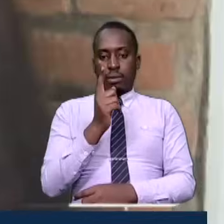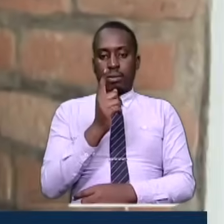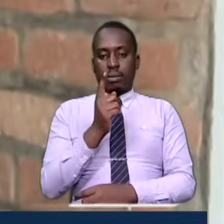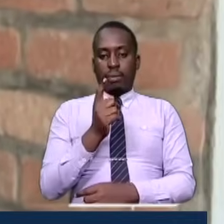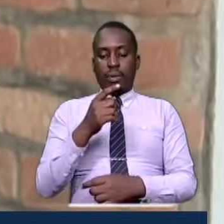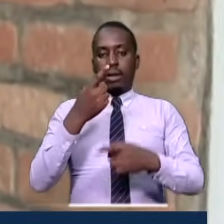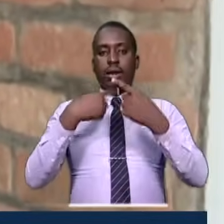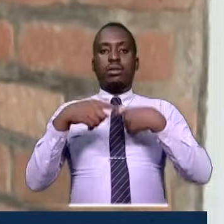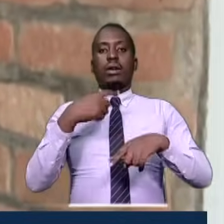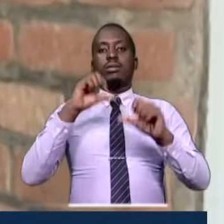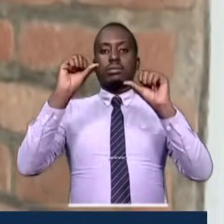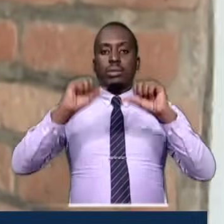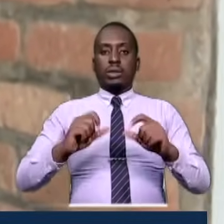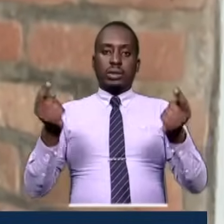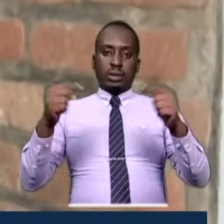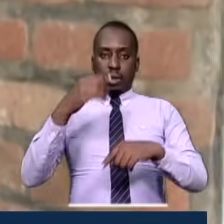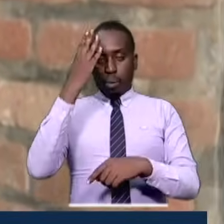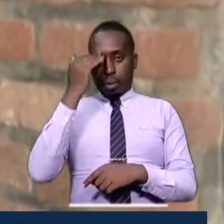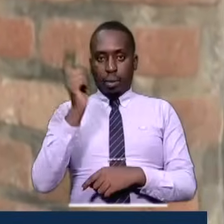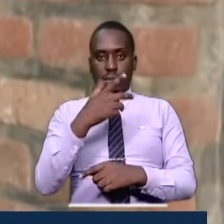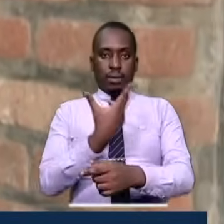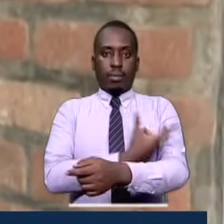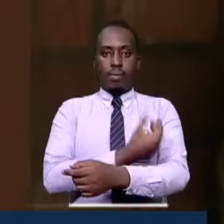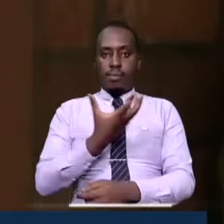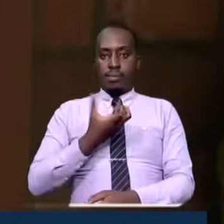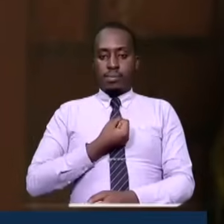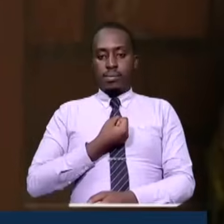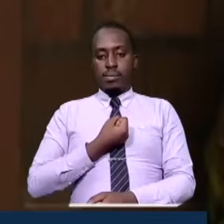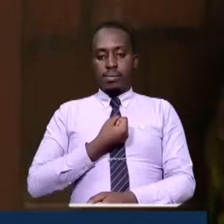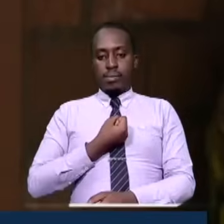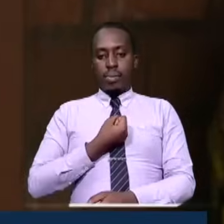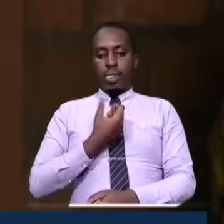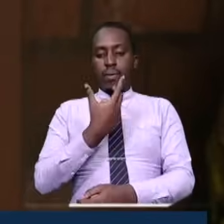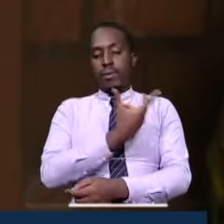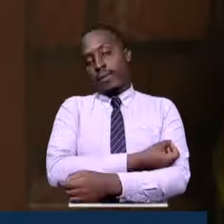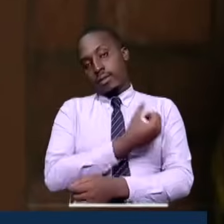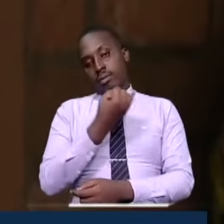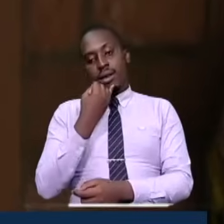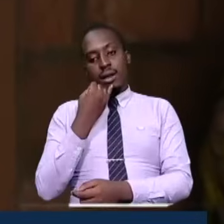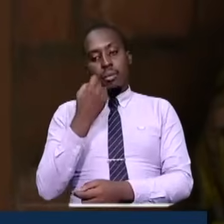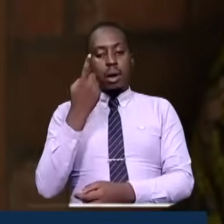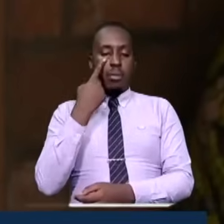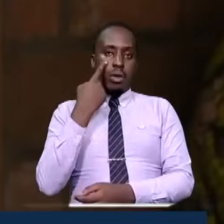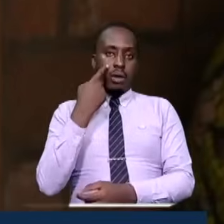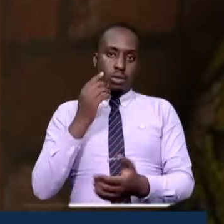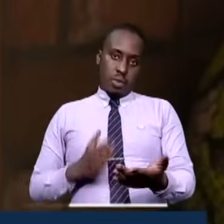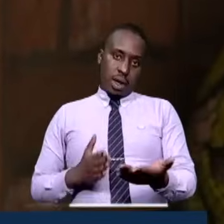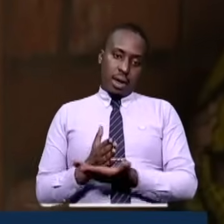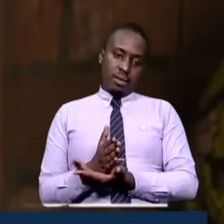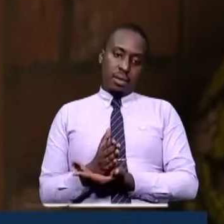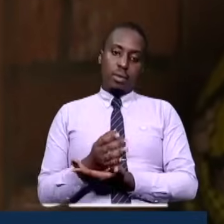atazagira ingaruka mbi zimugera kubw'uko nta nkingo yafashe. Rero gukingiza umwana mba mbona ari